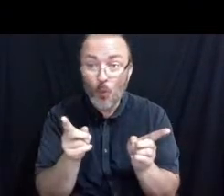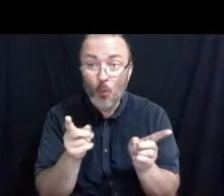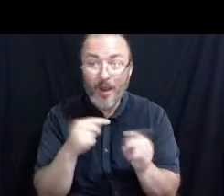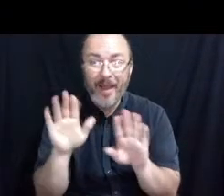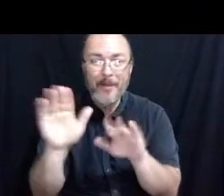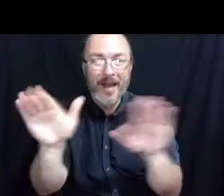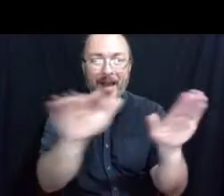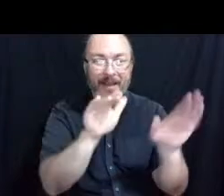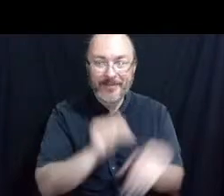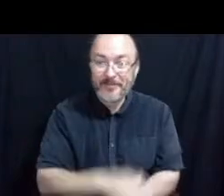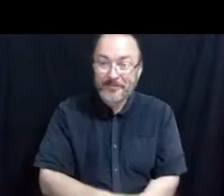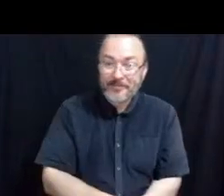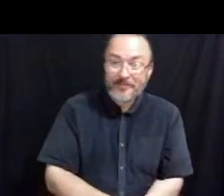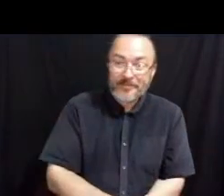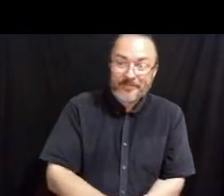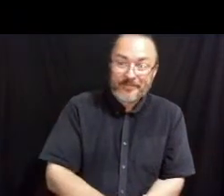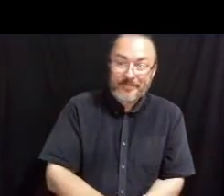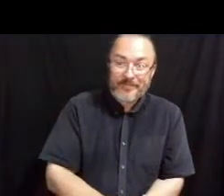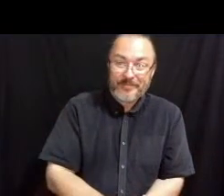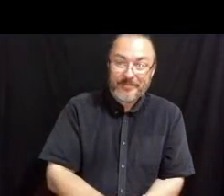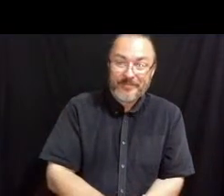à tous.